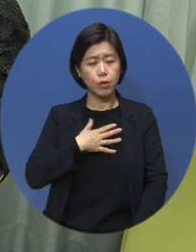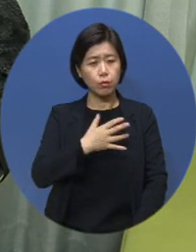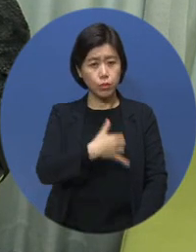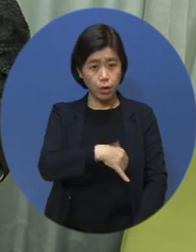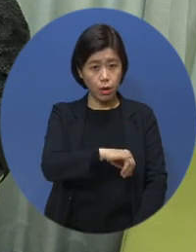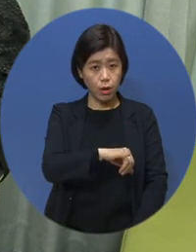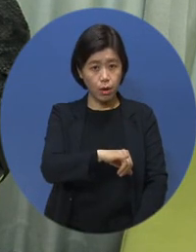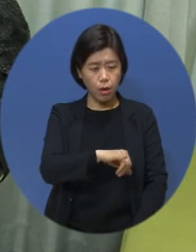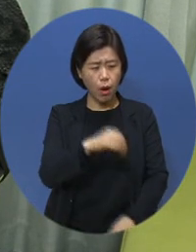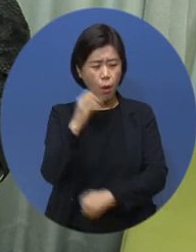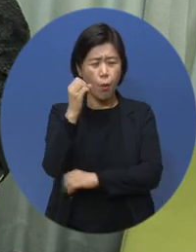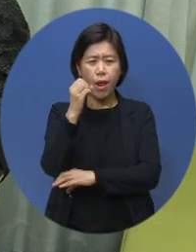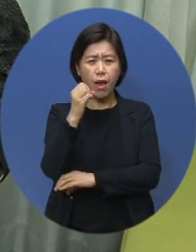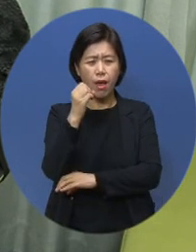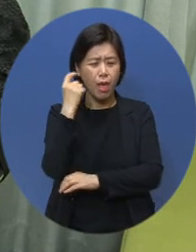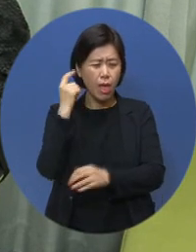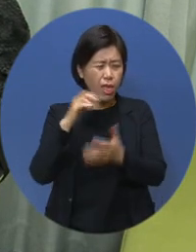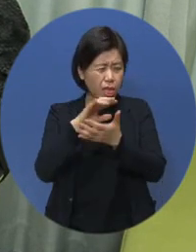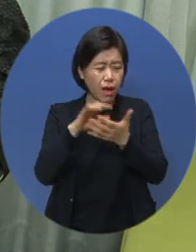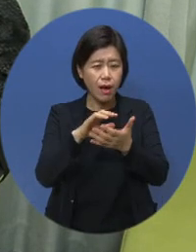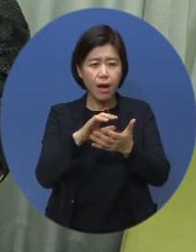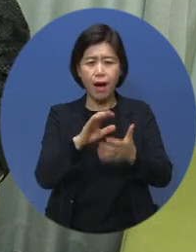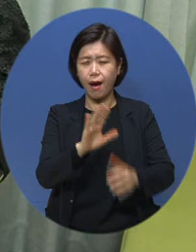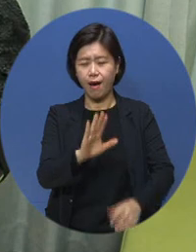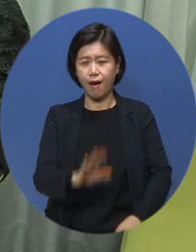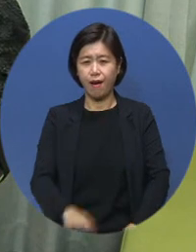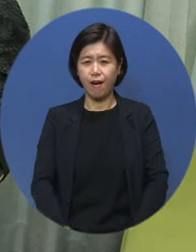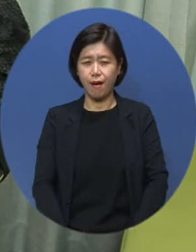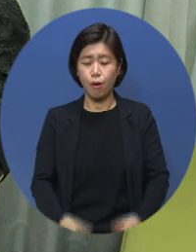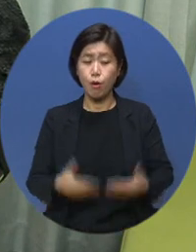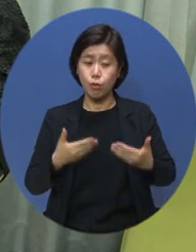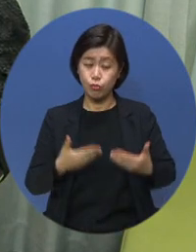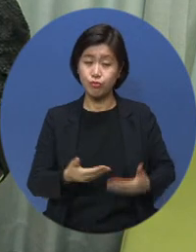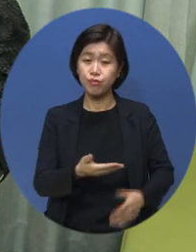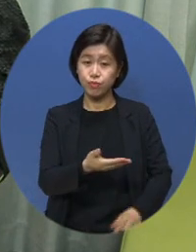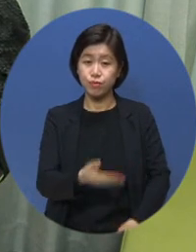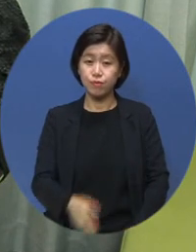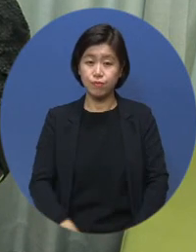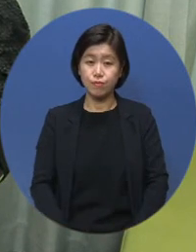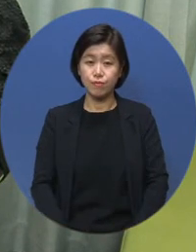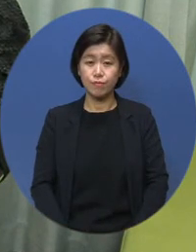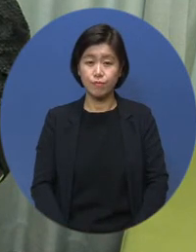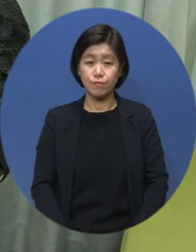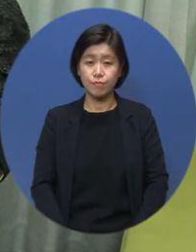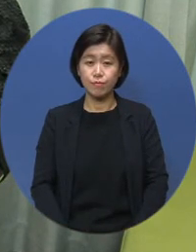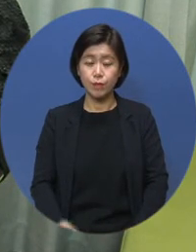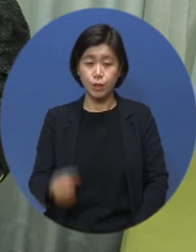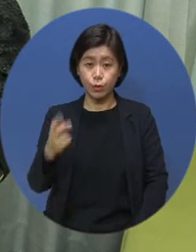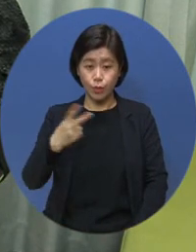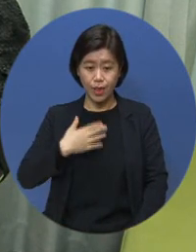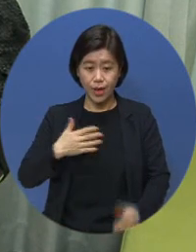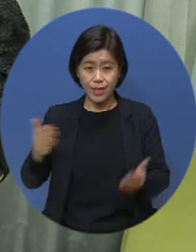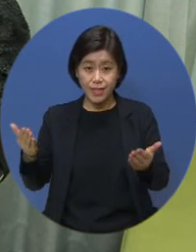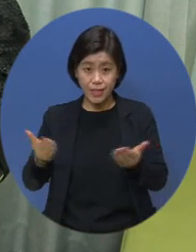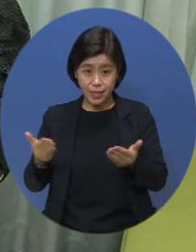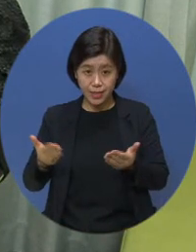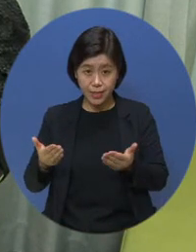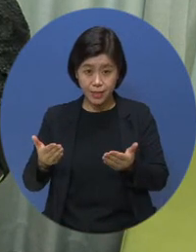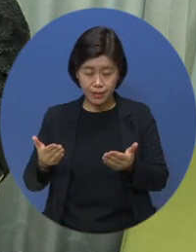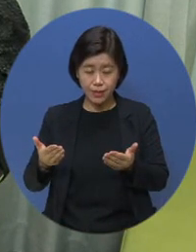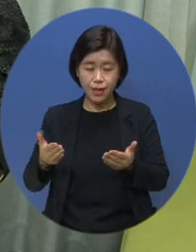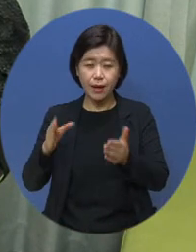시끄러운 아이들이 아니라서 인지 돼 점 제형 하긴 하지만 그리고 또 제가 일하고 있을 때는